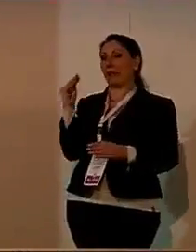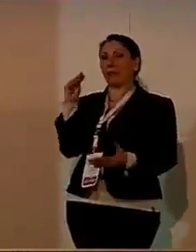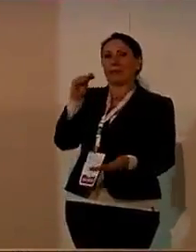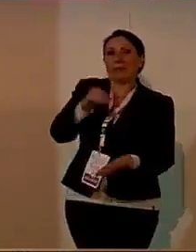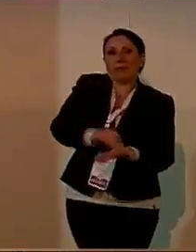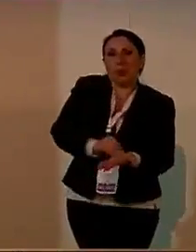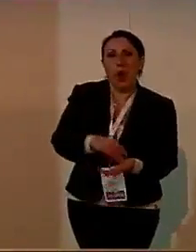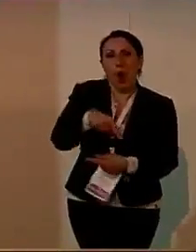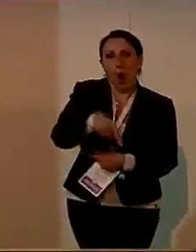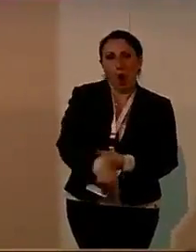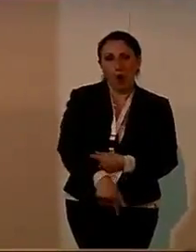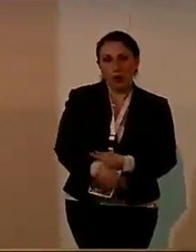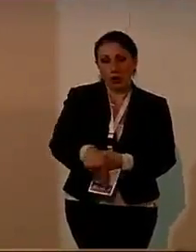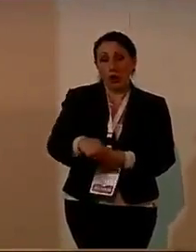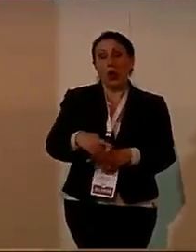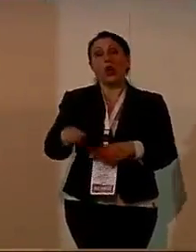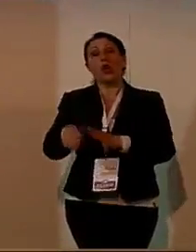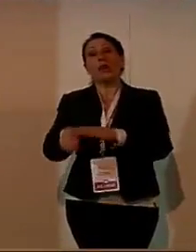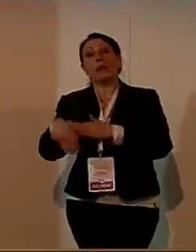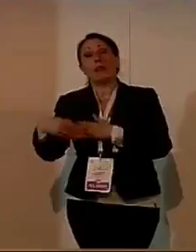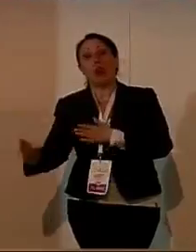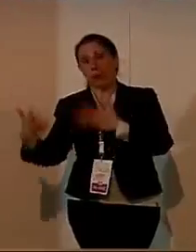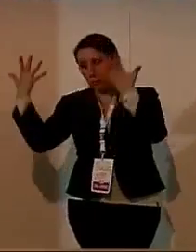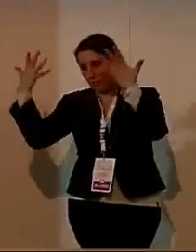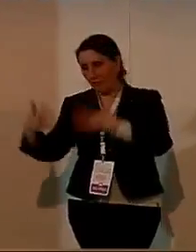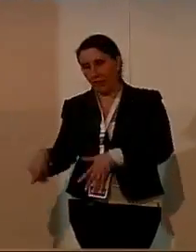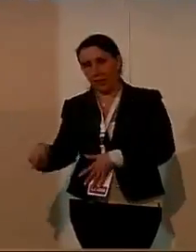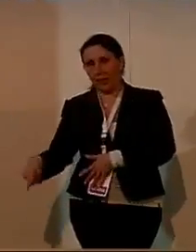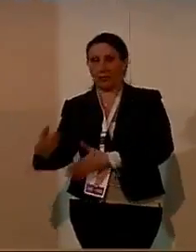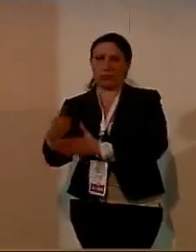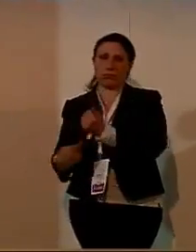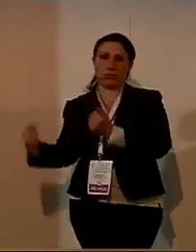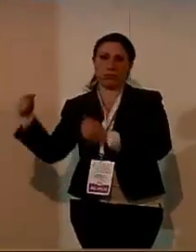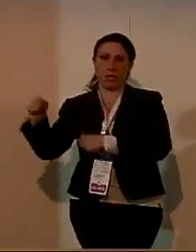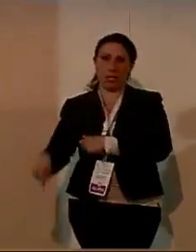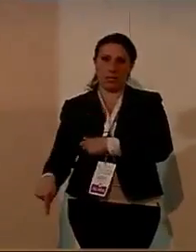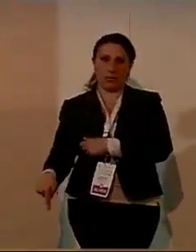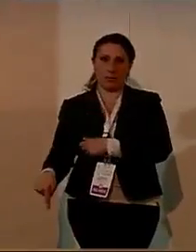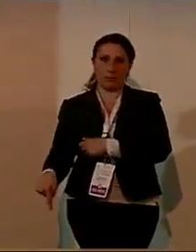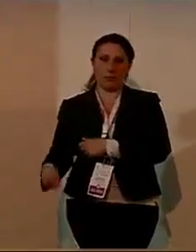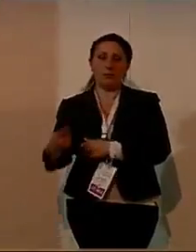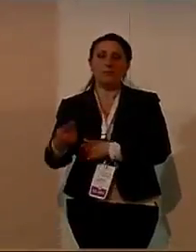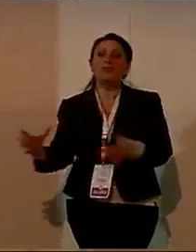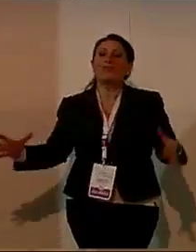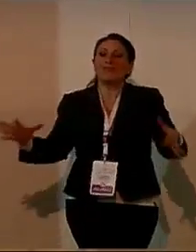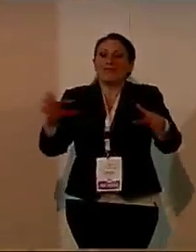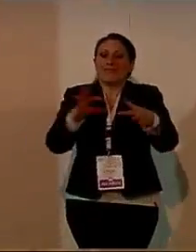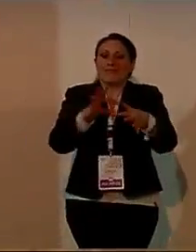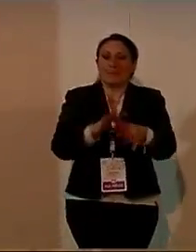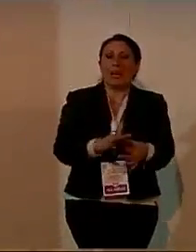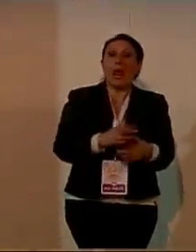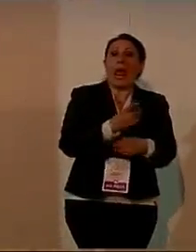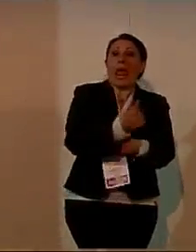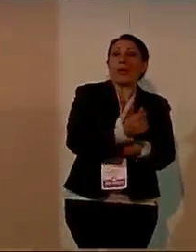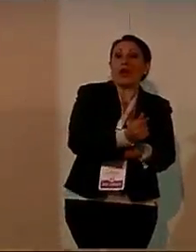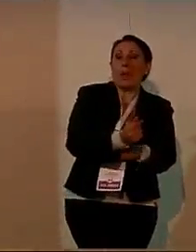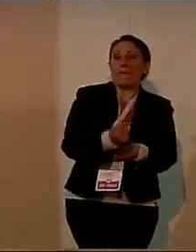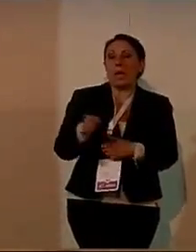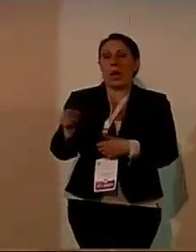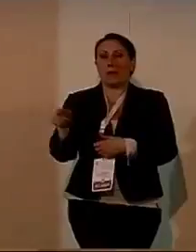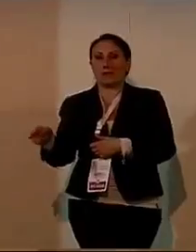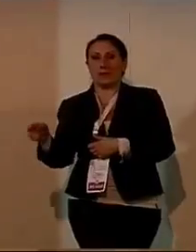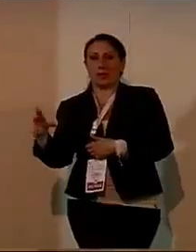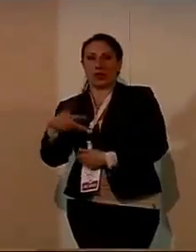perché dopo la destra dopo il fallimento della destra ricongiunge l'economia alla società io vi giuro